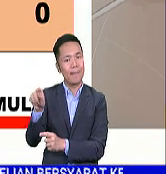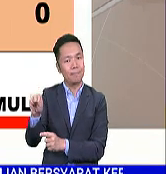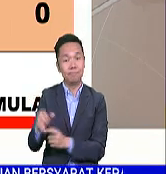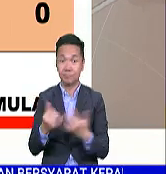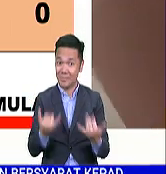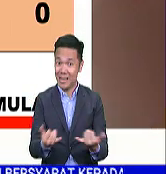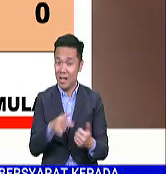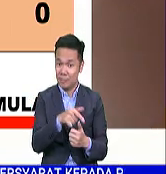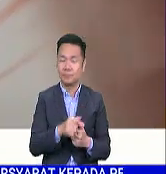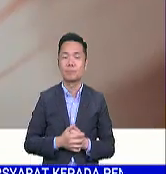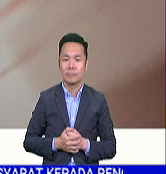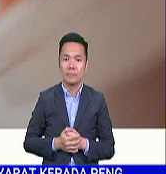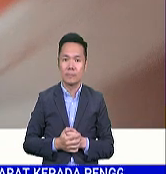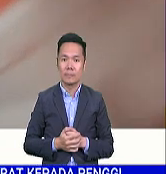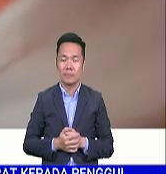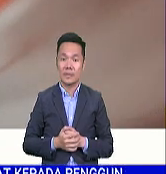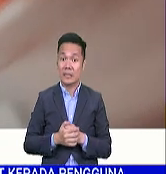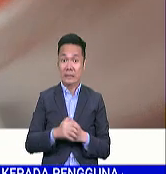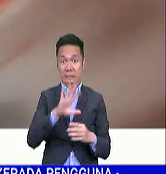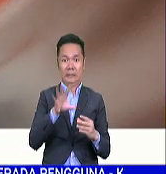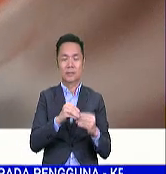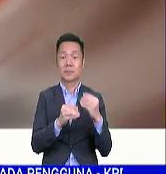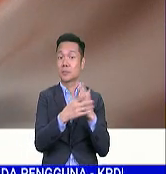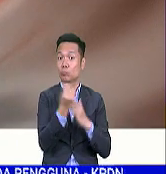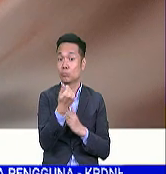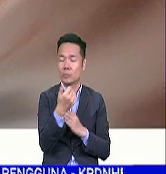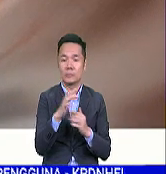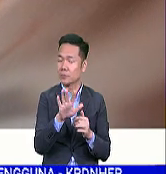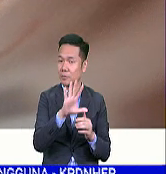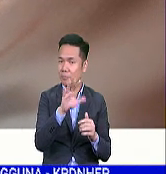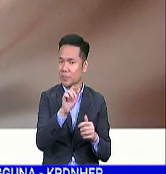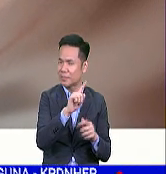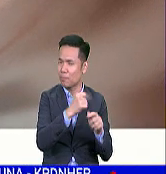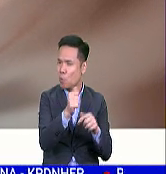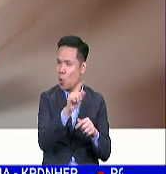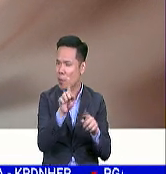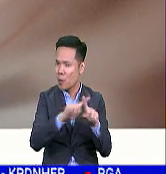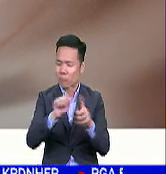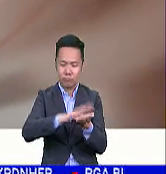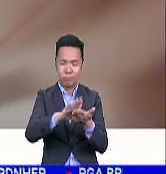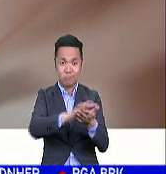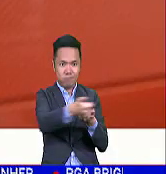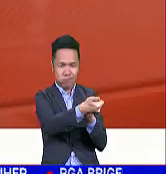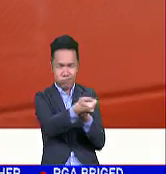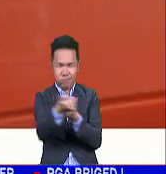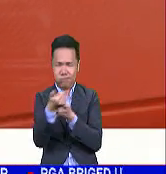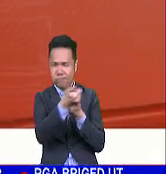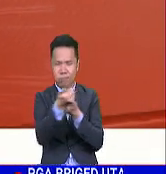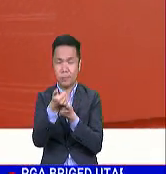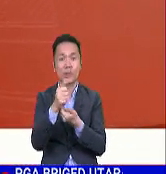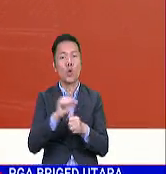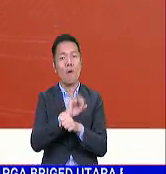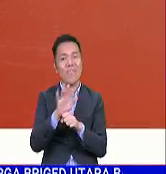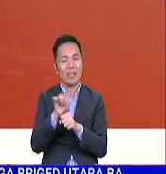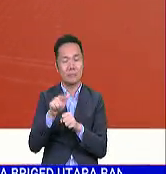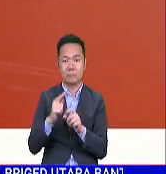ini, jabatan berkenaan telah merekodkan 10,506 op sanitasi awam COVID-19 sejak